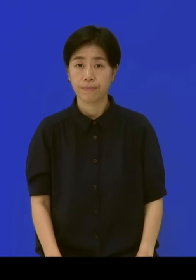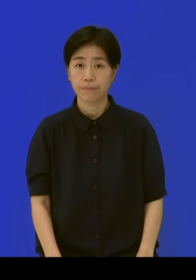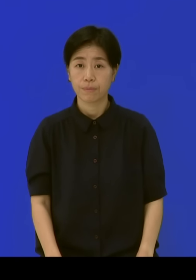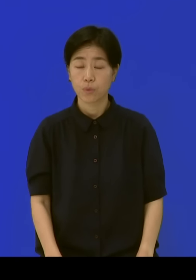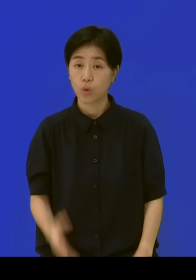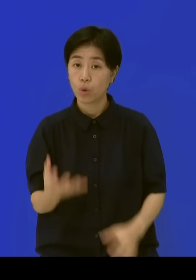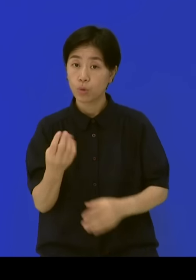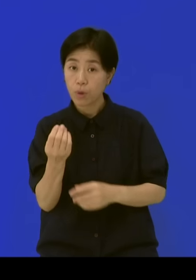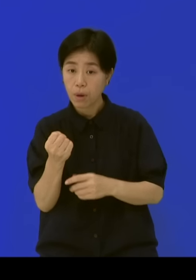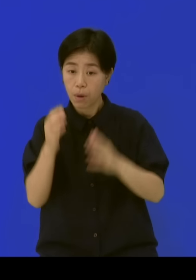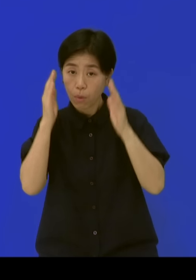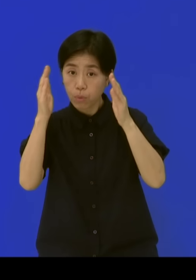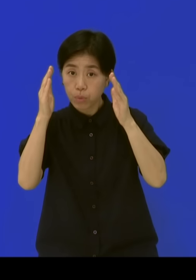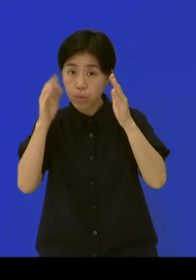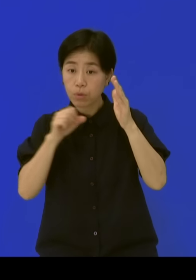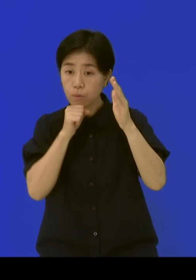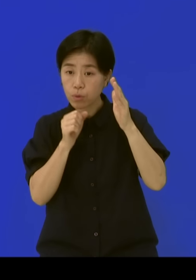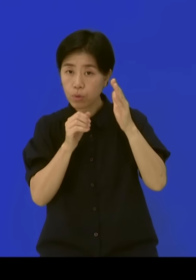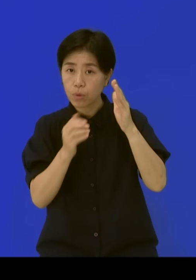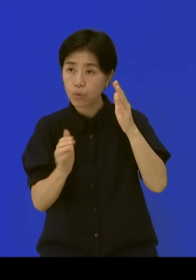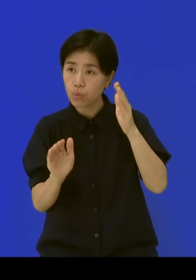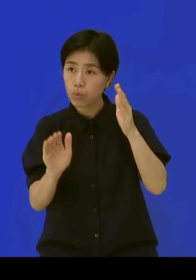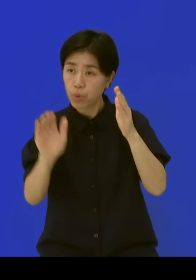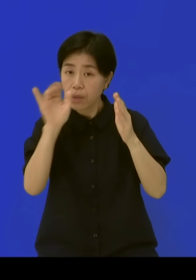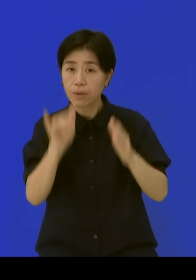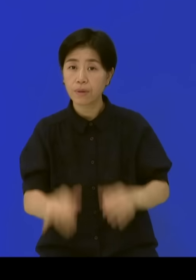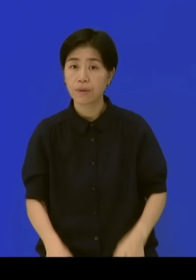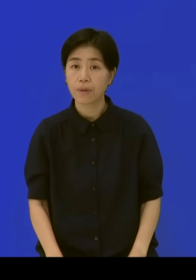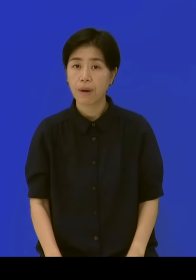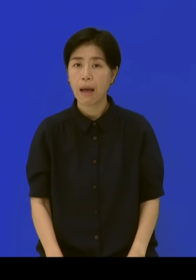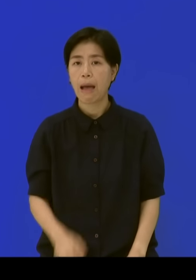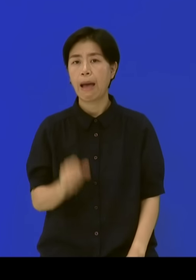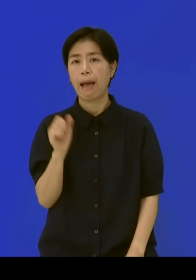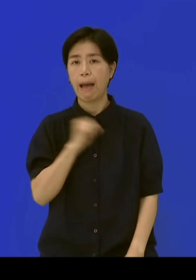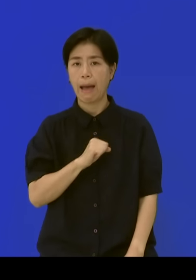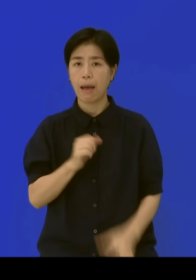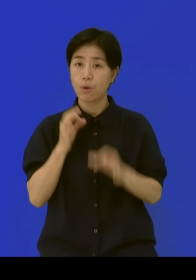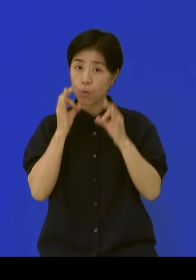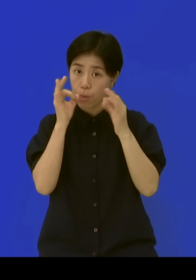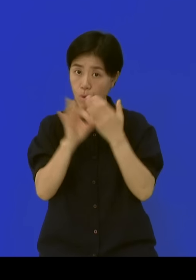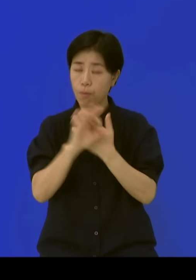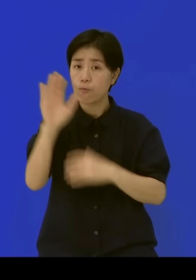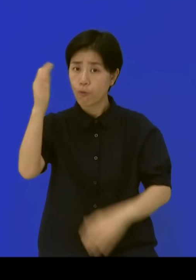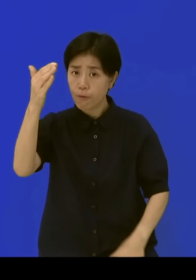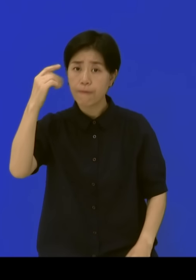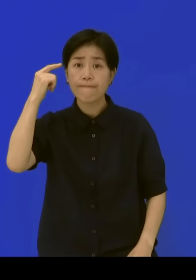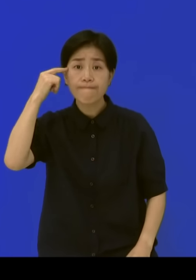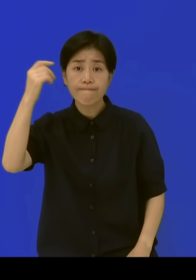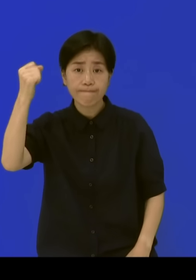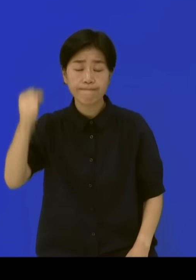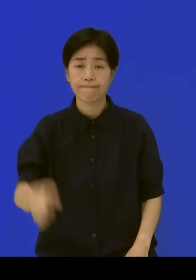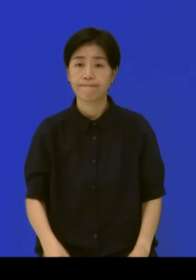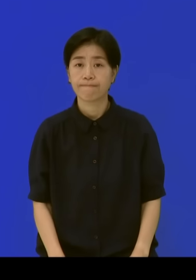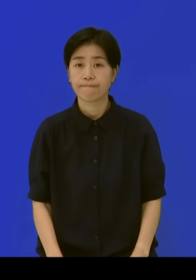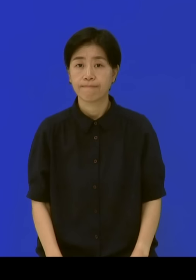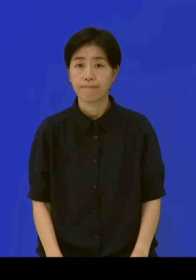수학 성적이 오르더라고요. 올라요? 그래서 이걸 노력하면 할 수 있겠구나라는 생각을 저는 해보게 됐던 것 같습니다. 근데